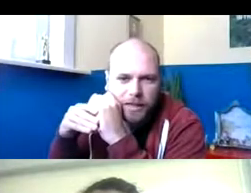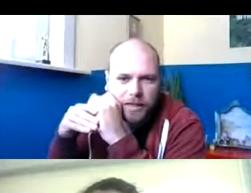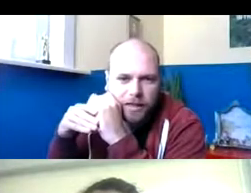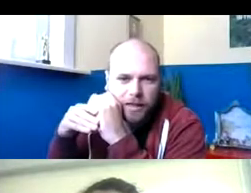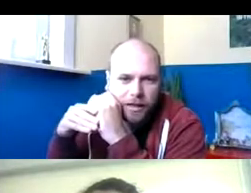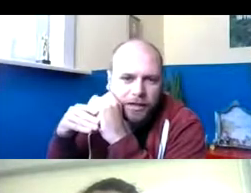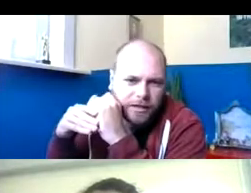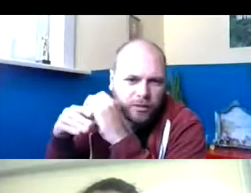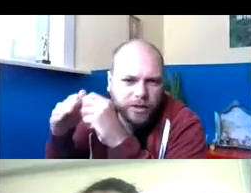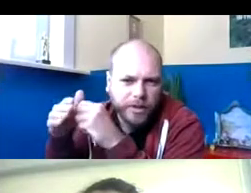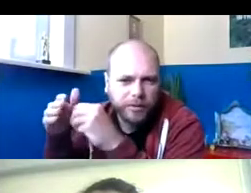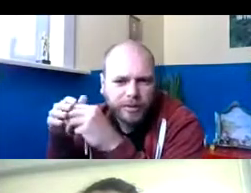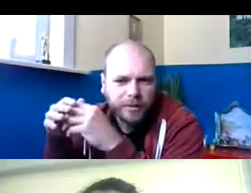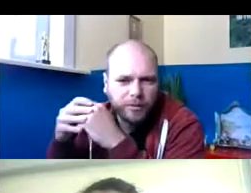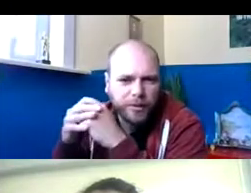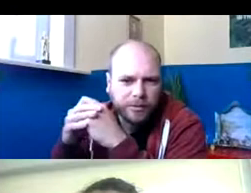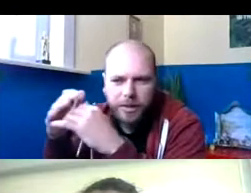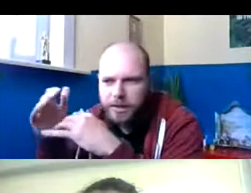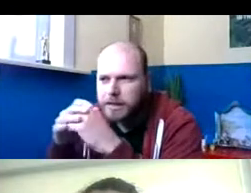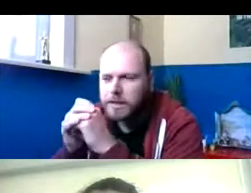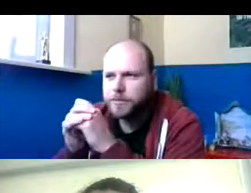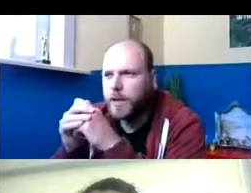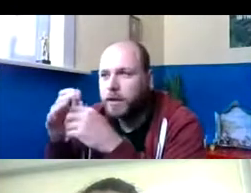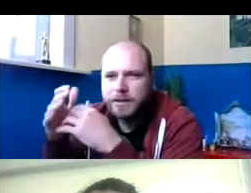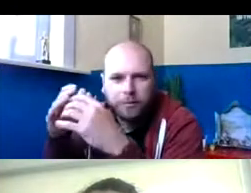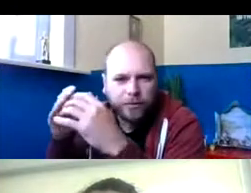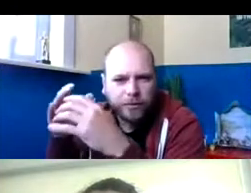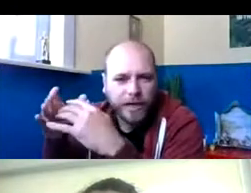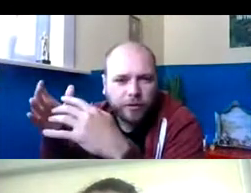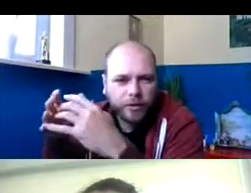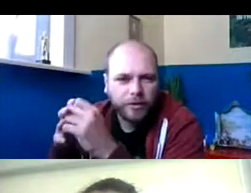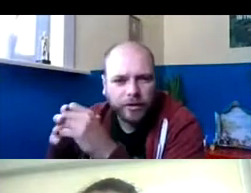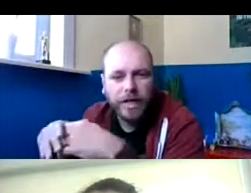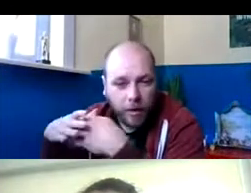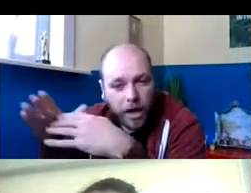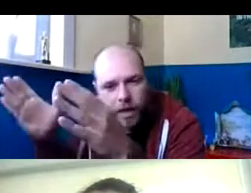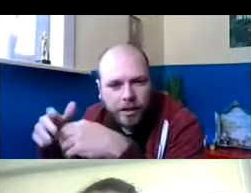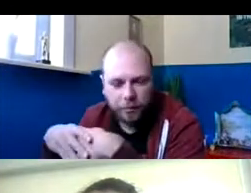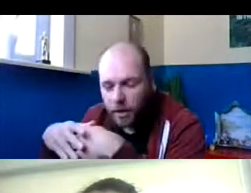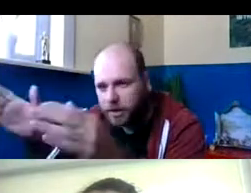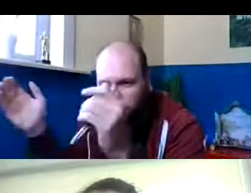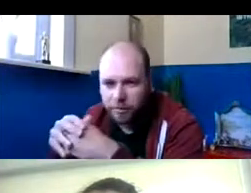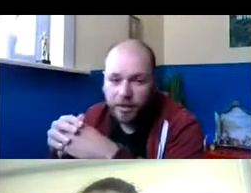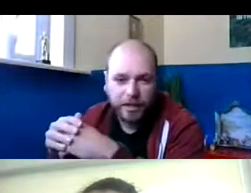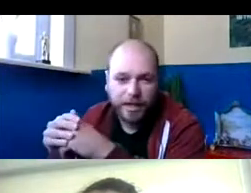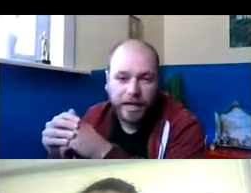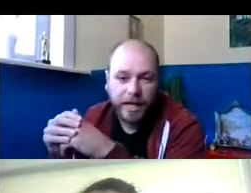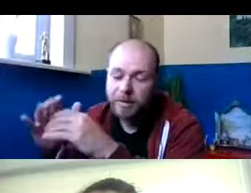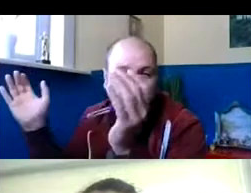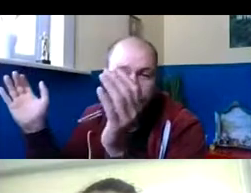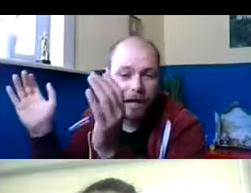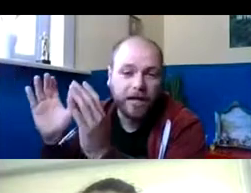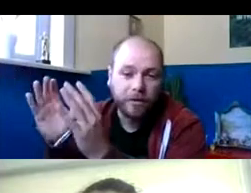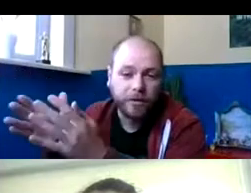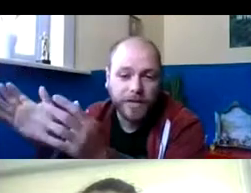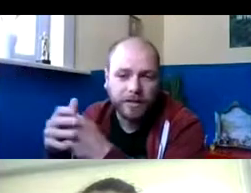sluiten. En dat is ook de reden waarom ik dan zo'n beetje wel angstig ben of zelf gewoon zo van oké, het mag wel. Ik mag heel